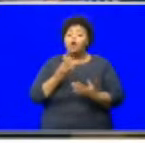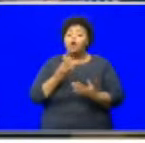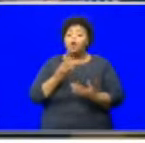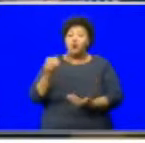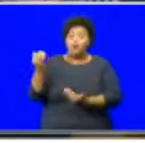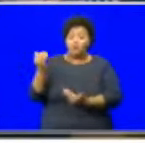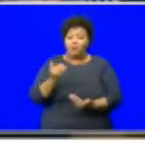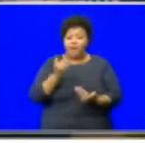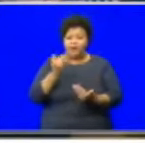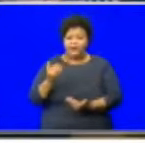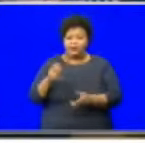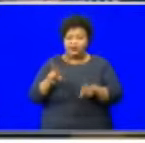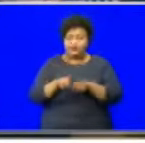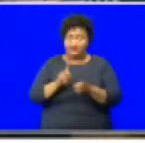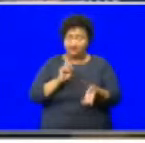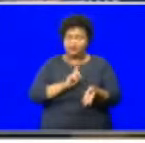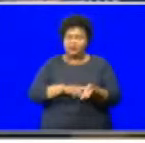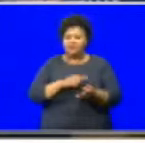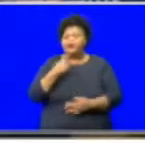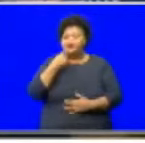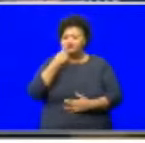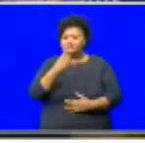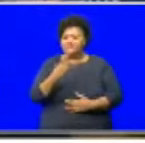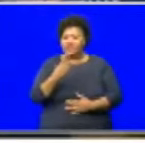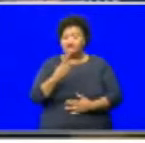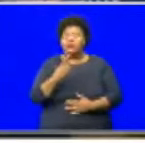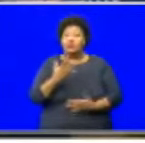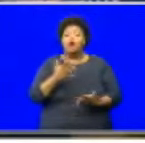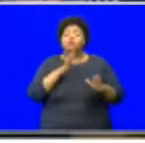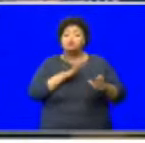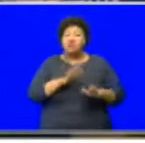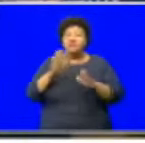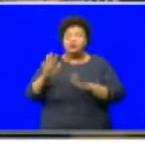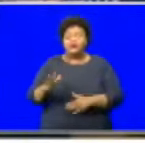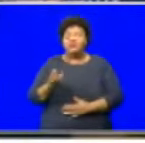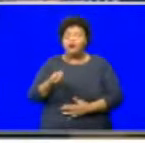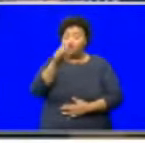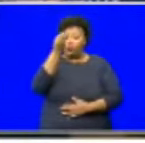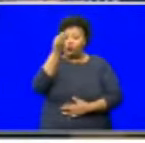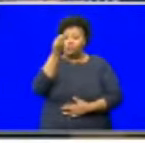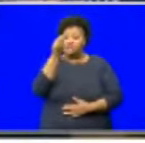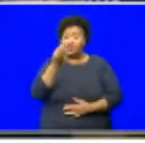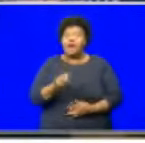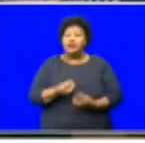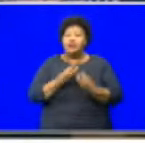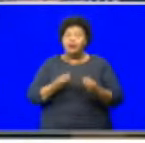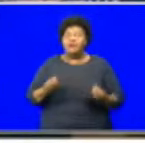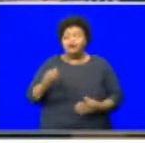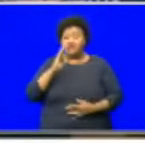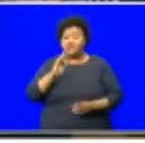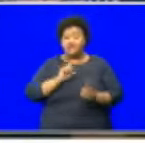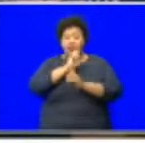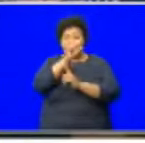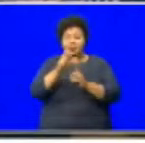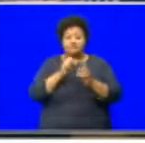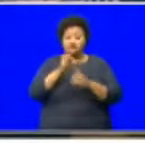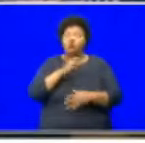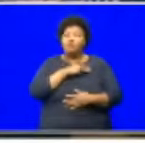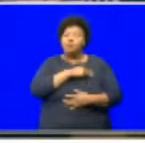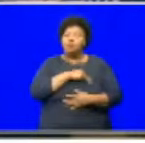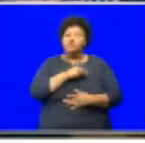kamadima edidzingweni tekukhulisa labantwana labathathu. Dlamini ucela lisito lokudla kwalabantwana